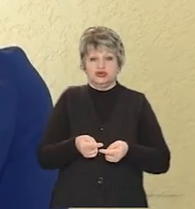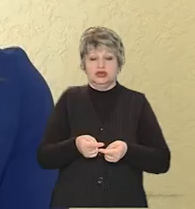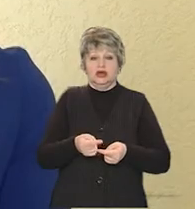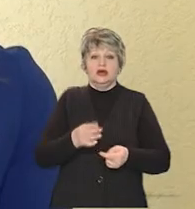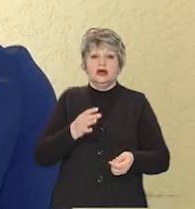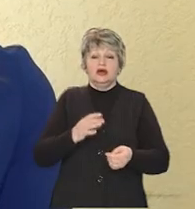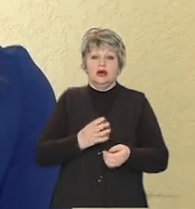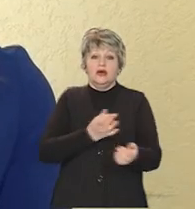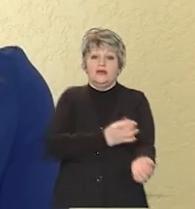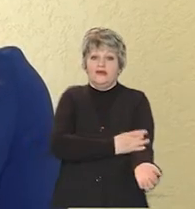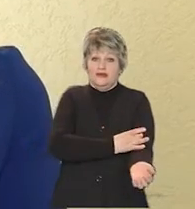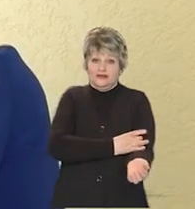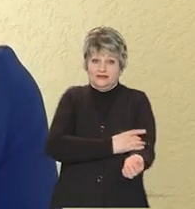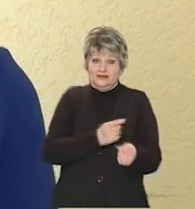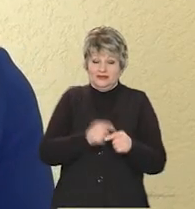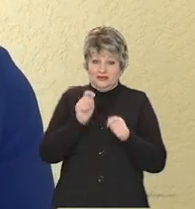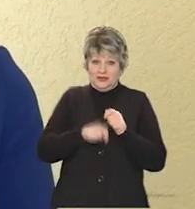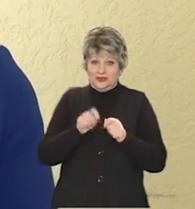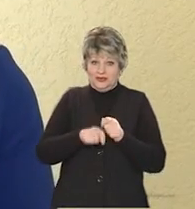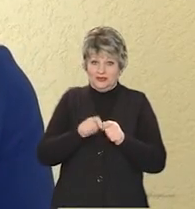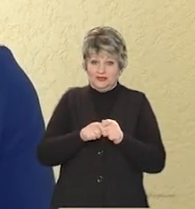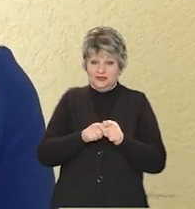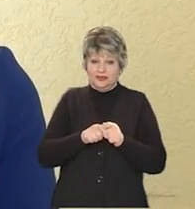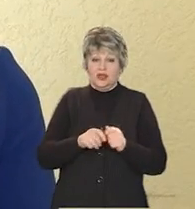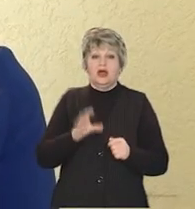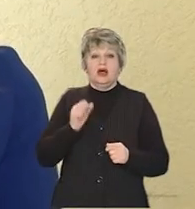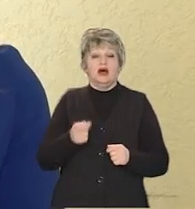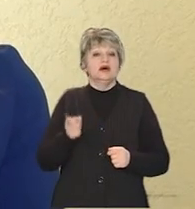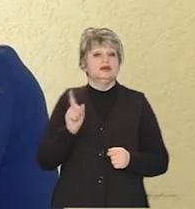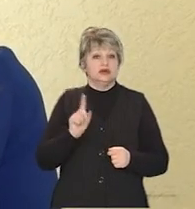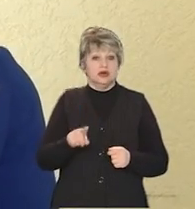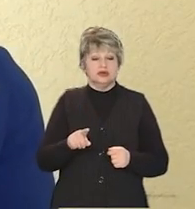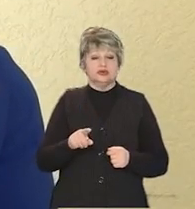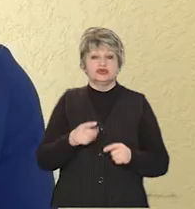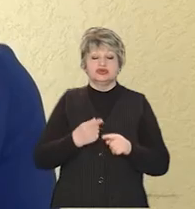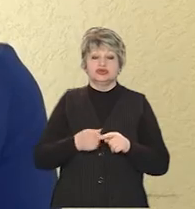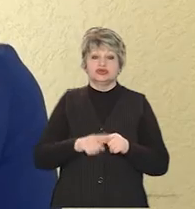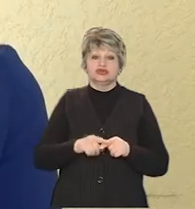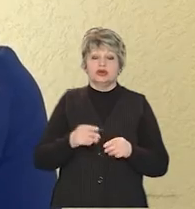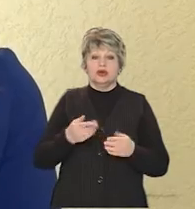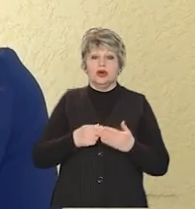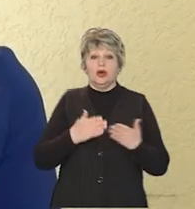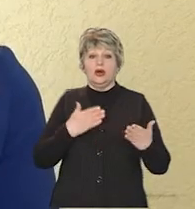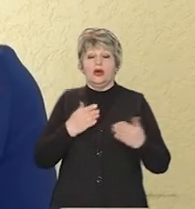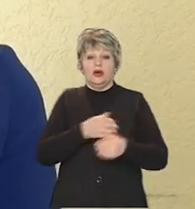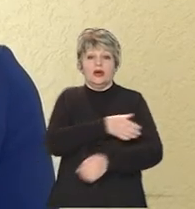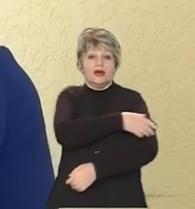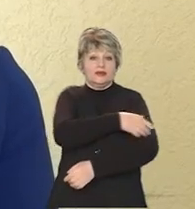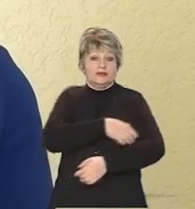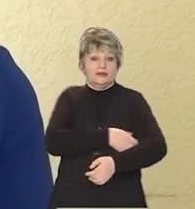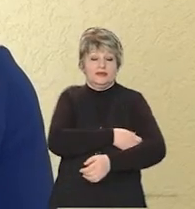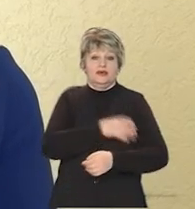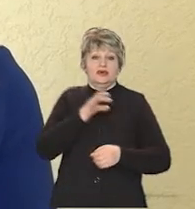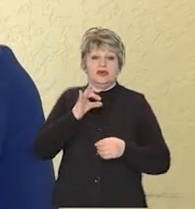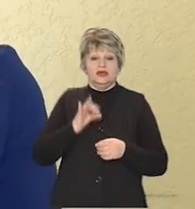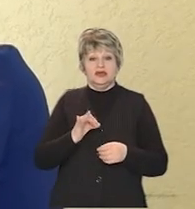расположения головки фонендоскопа относительно артерии, а также непосредственного контакта манжеты